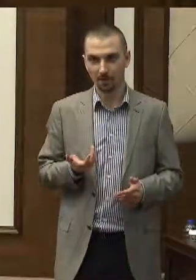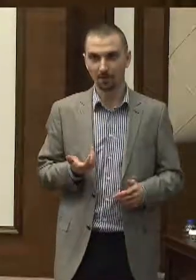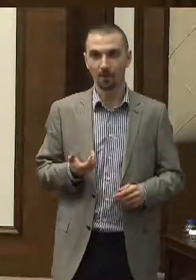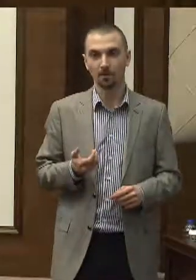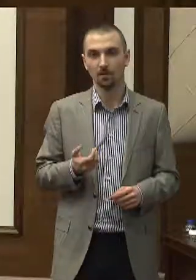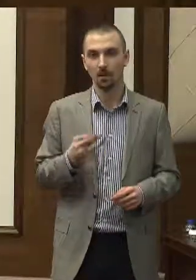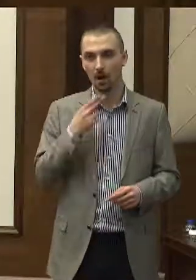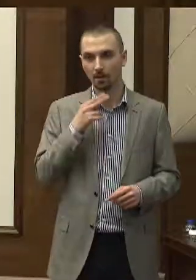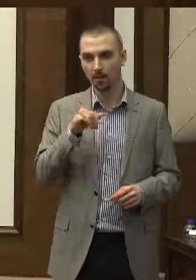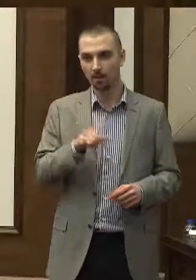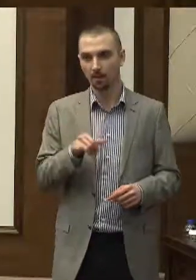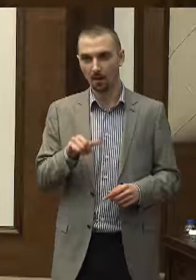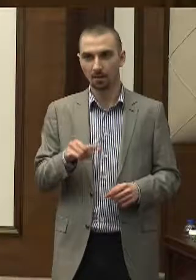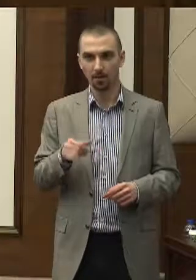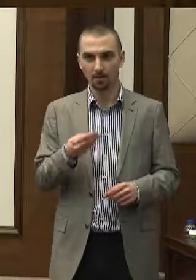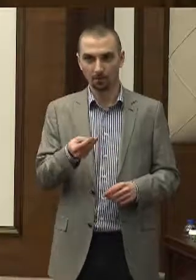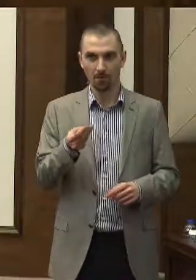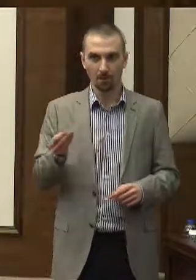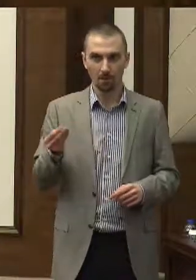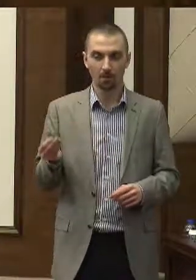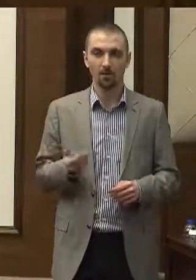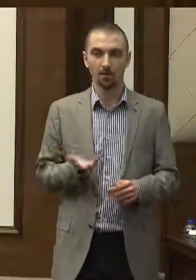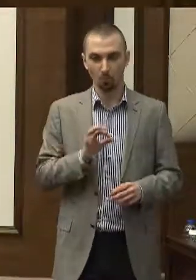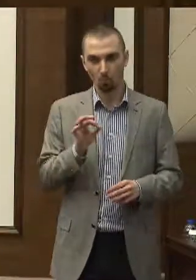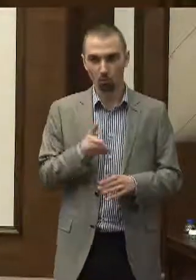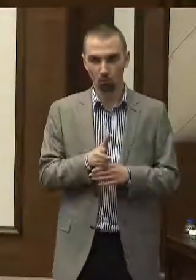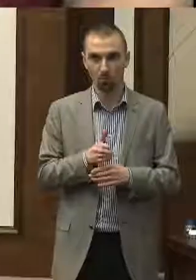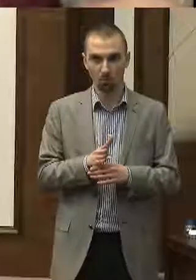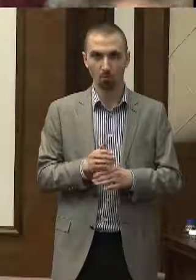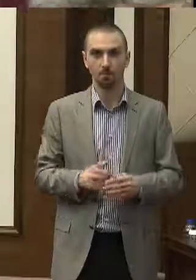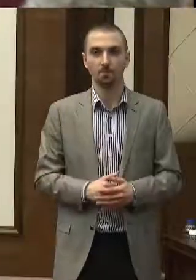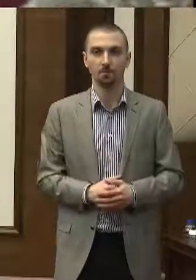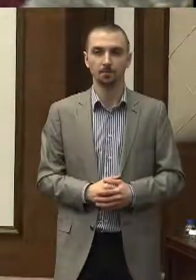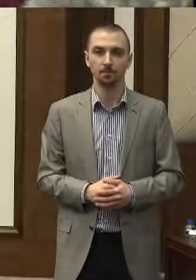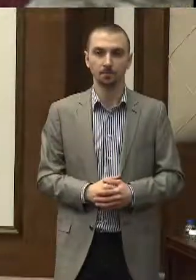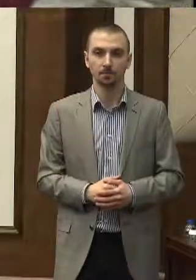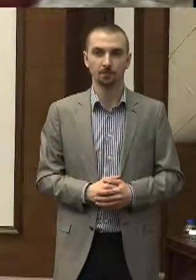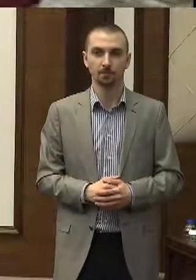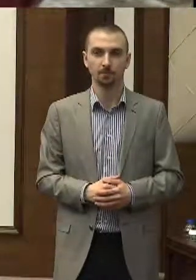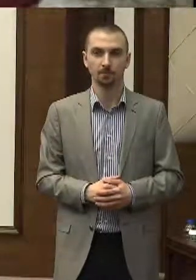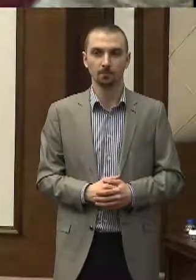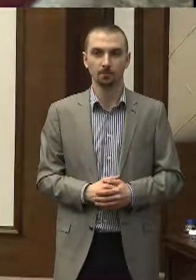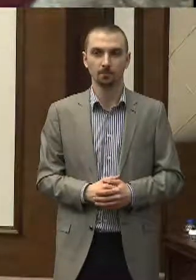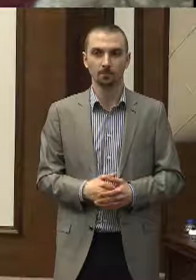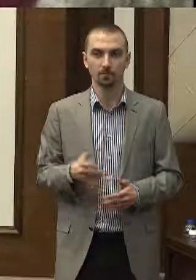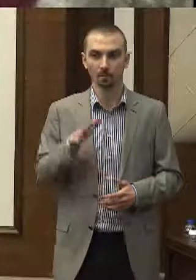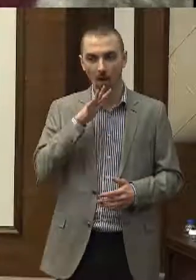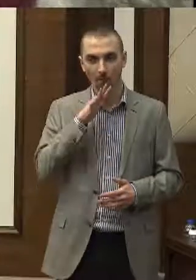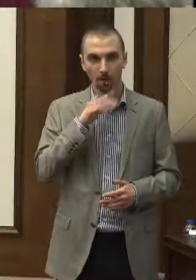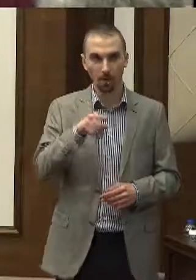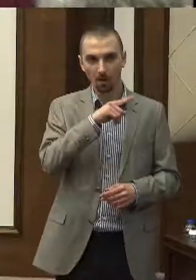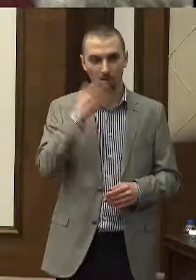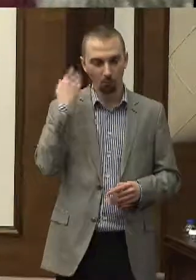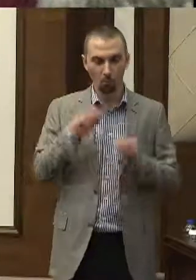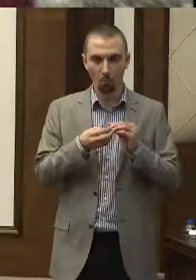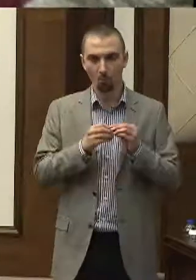öyle. İsviçre'nin 36 yıl sonra. Aynen öyle. Yani biz bir de Anglo-Saksonlardan bahsediyoruz. Malum Kara Avrupa'sını da eleştirir.